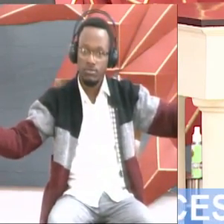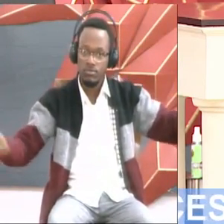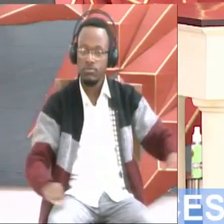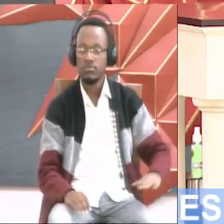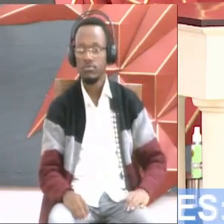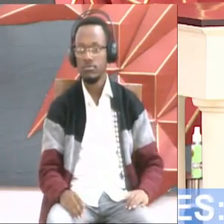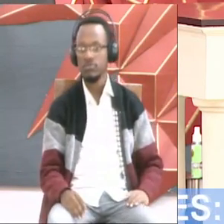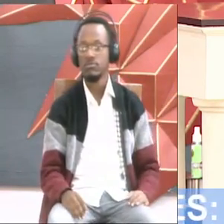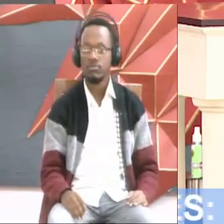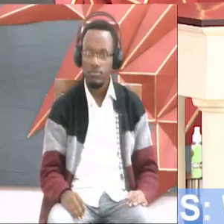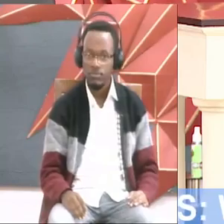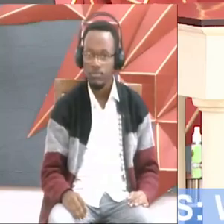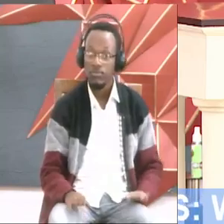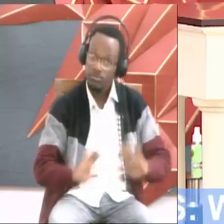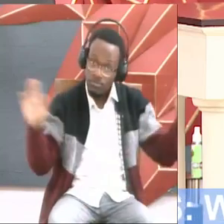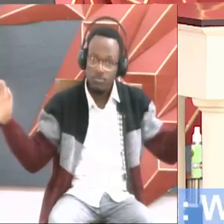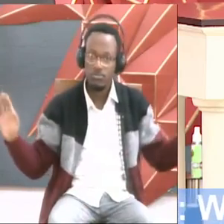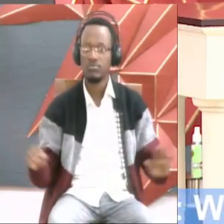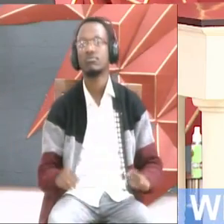Birumvikana neza.